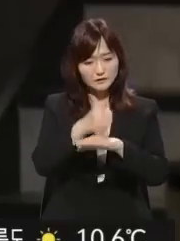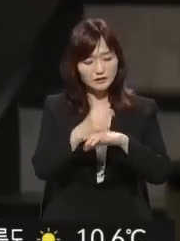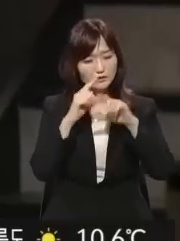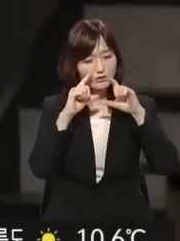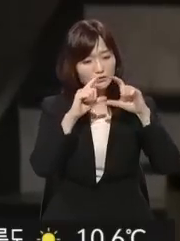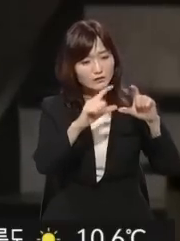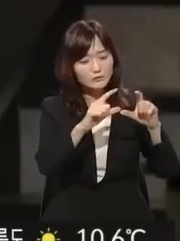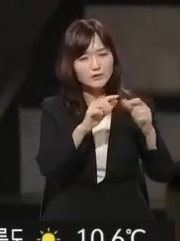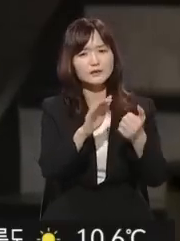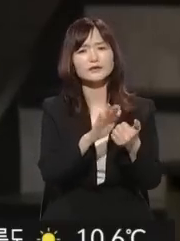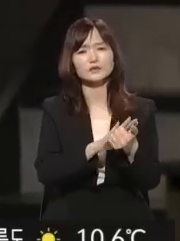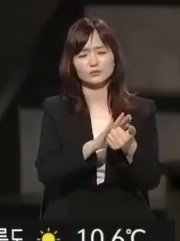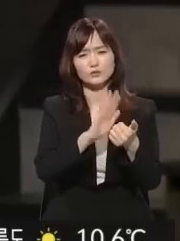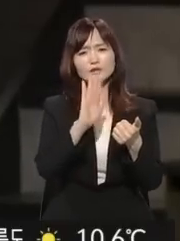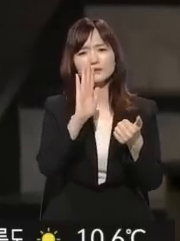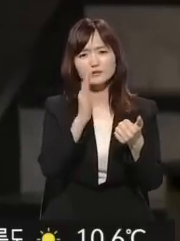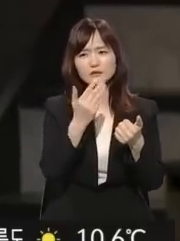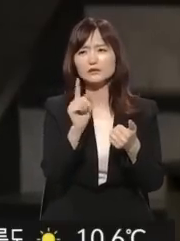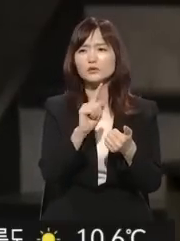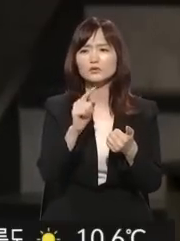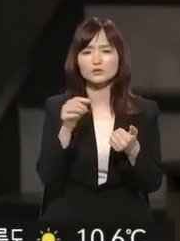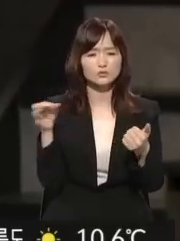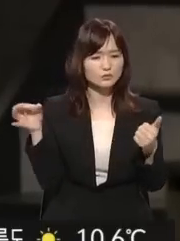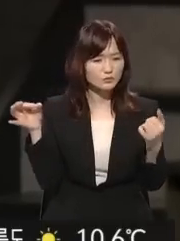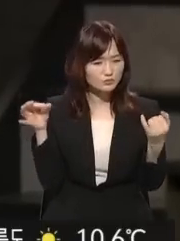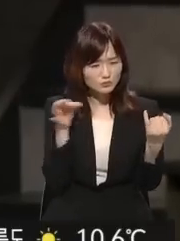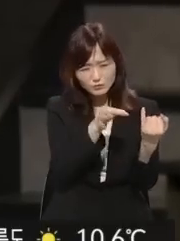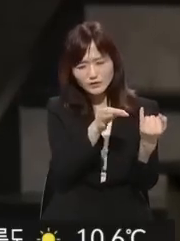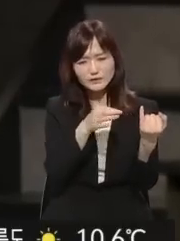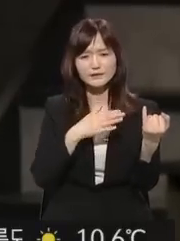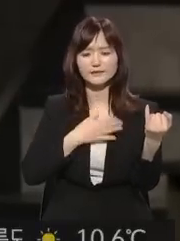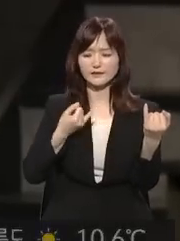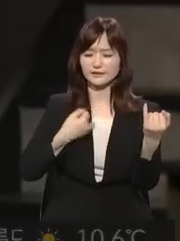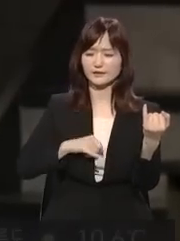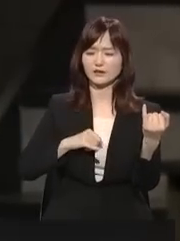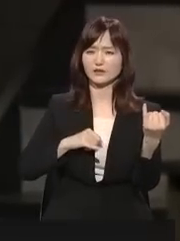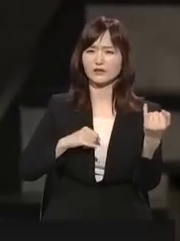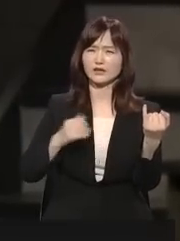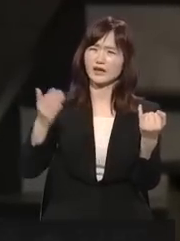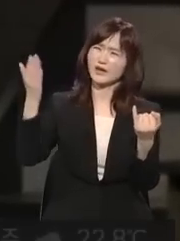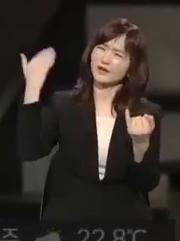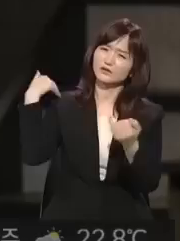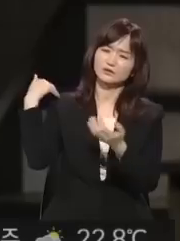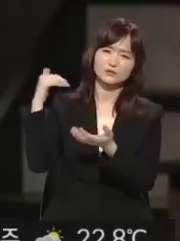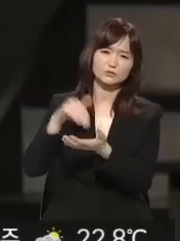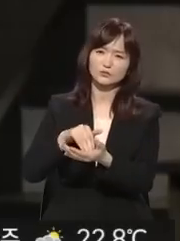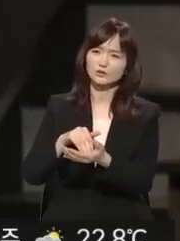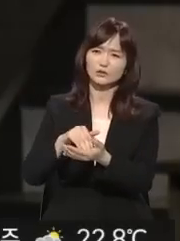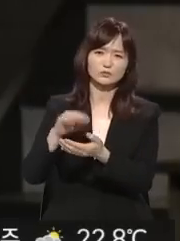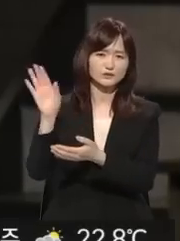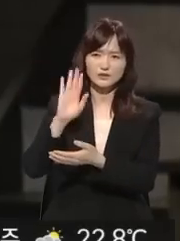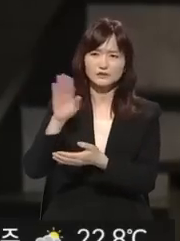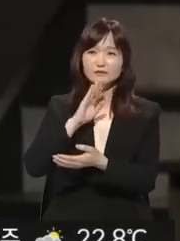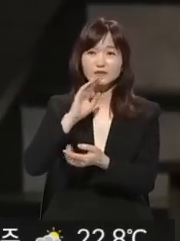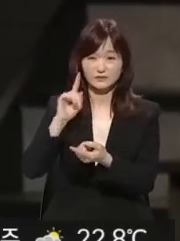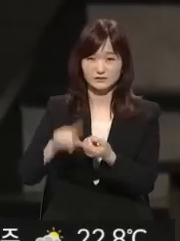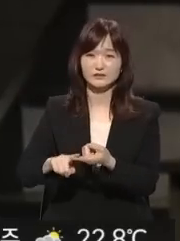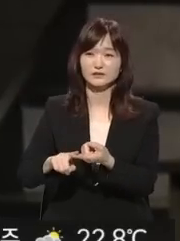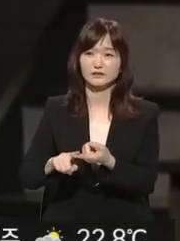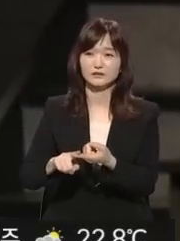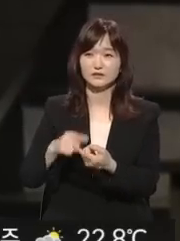되기는 한다 그렇지만 어떤 돈을 받아도 내 딸이 다시 건강하게 돌아오는 건 아니다라고 너무 당연하죠